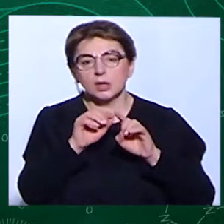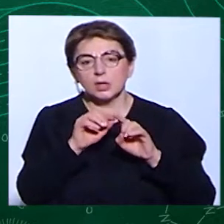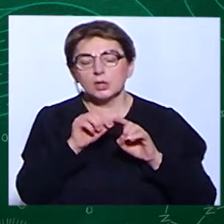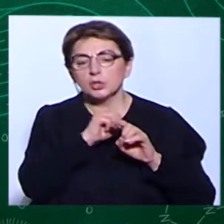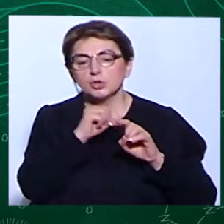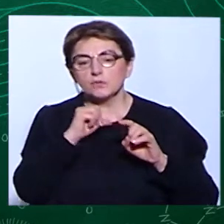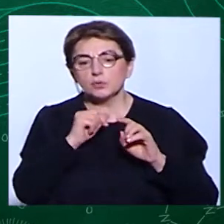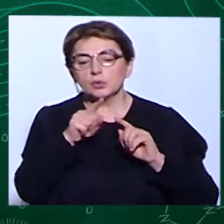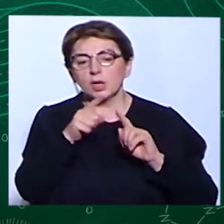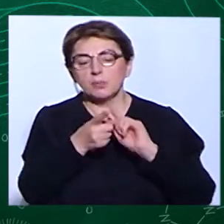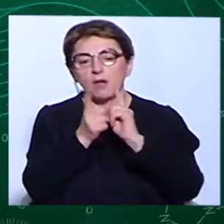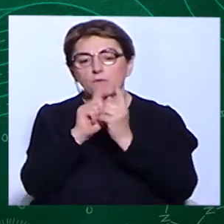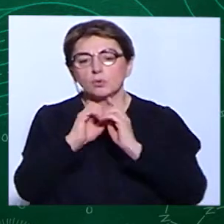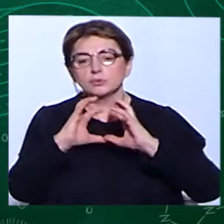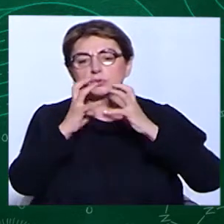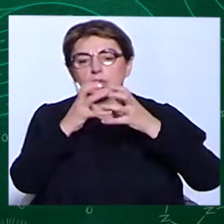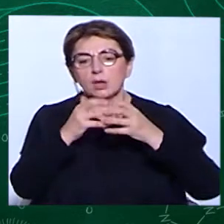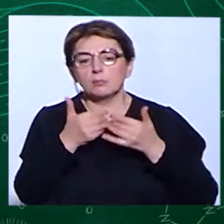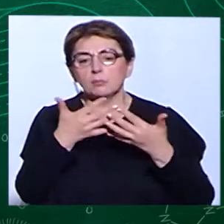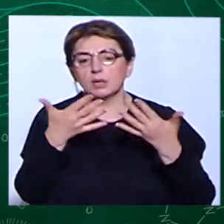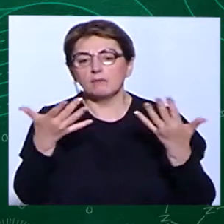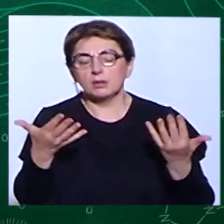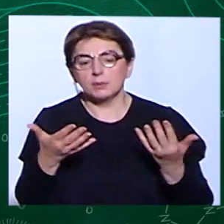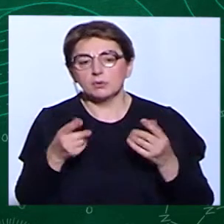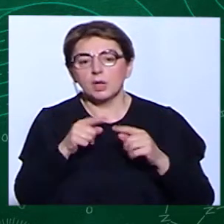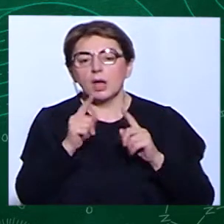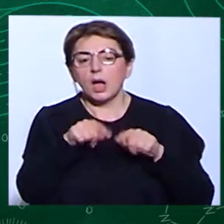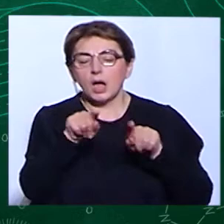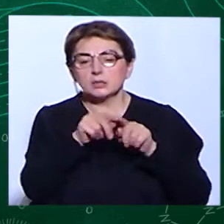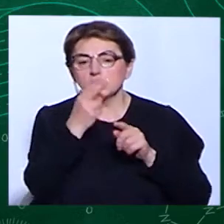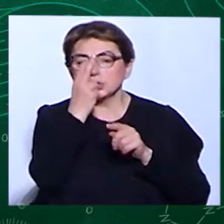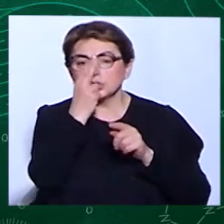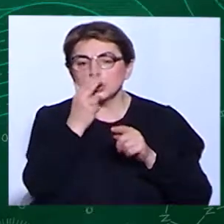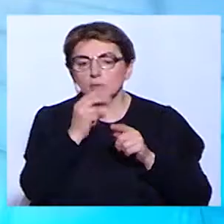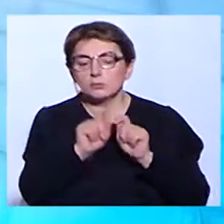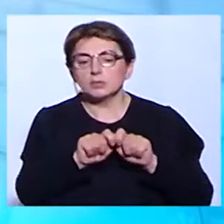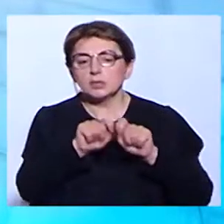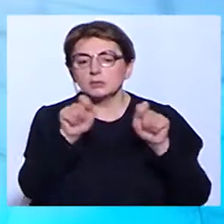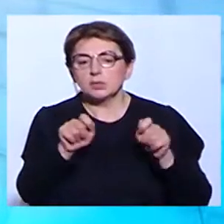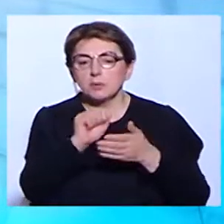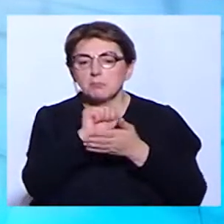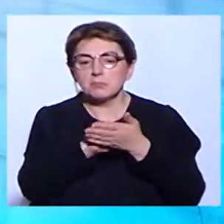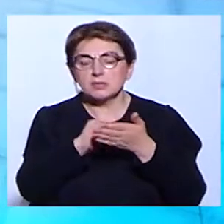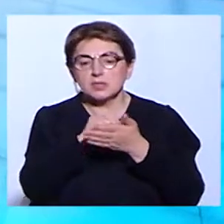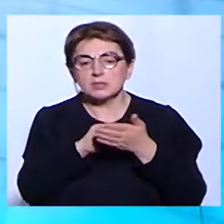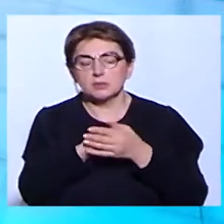სამყაროს მრავალფეროვნება და შეეცადა ასევე აიხსნა შეგუებულობის წარმოშობი მიზეზები.